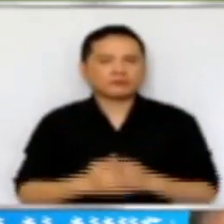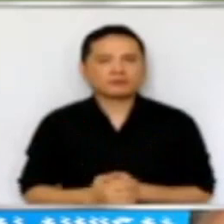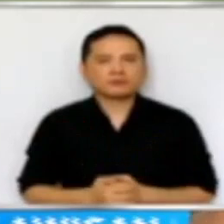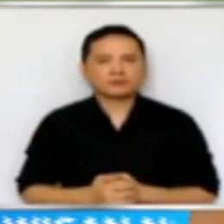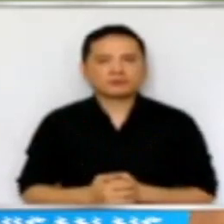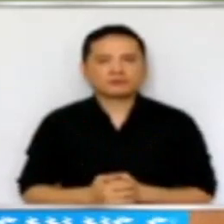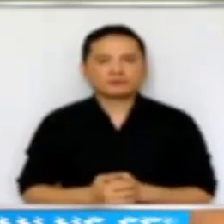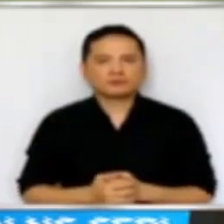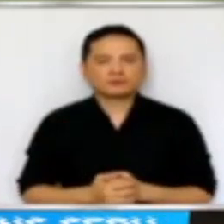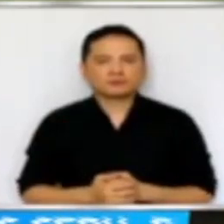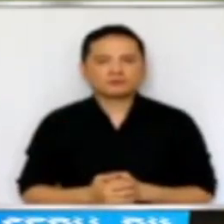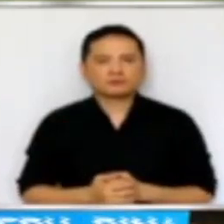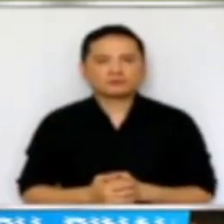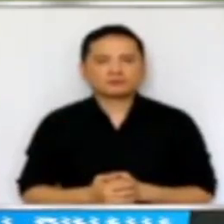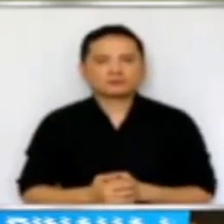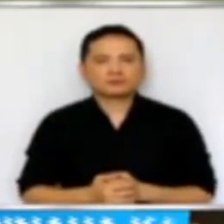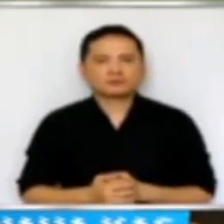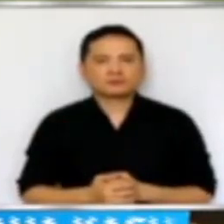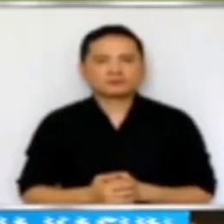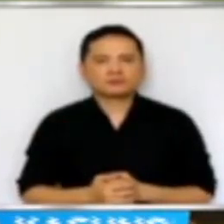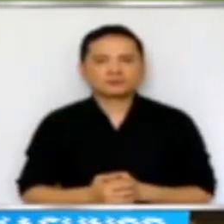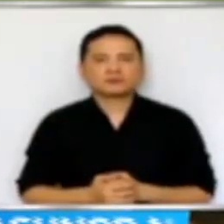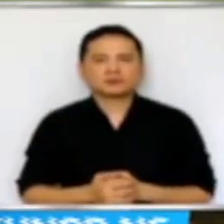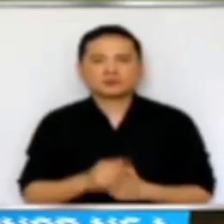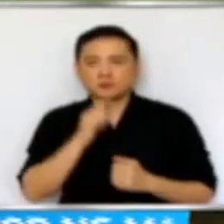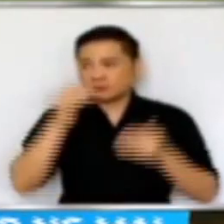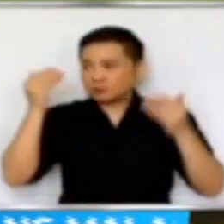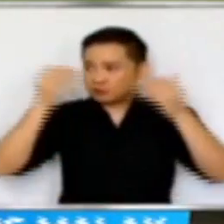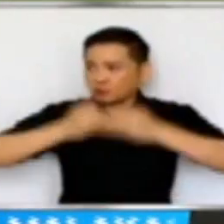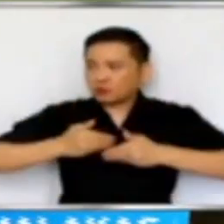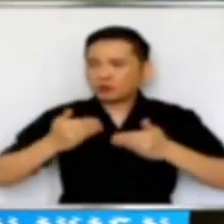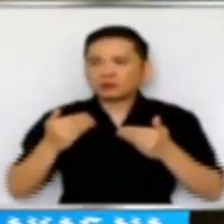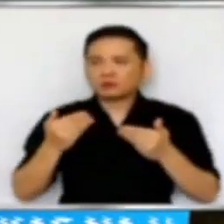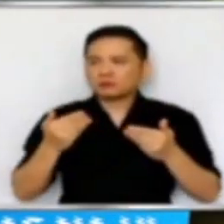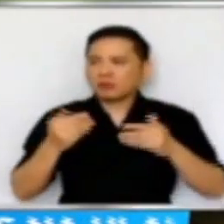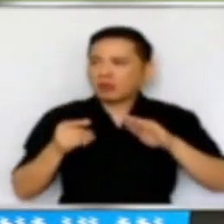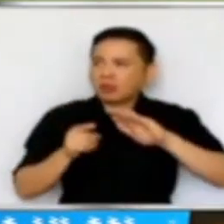nga dili mo biya sa balay. So, wala kita'y mahimo diya.